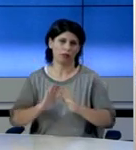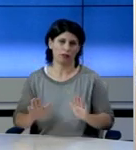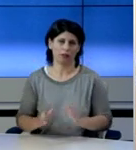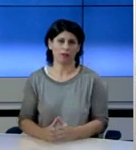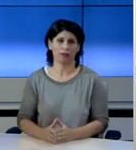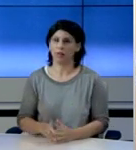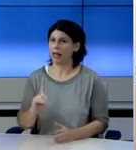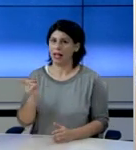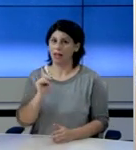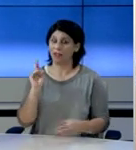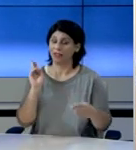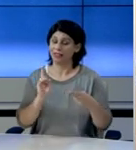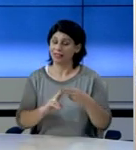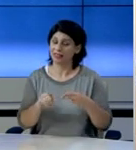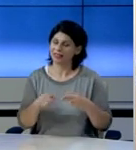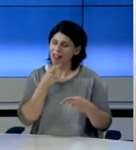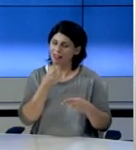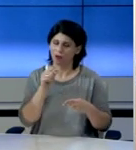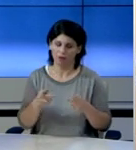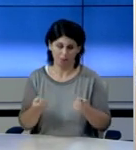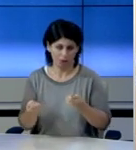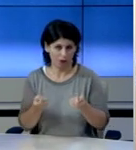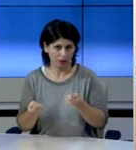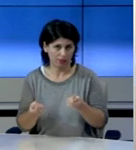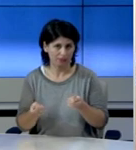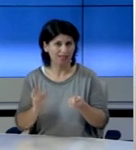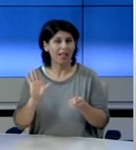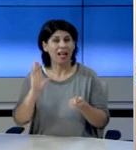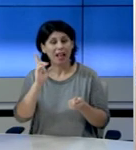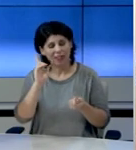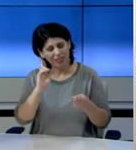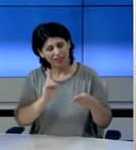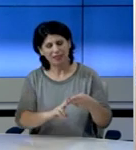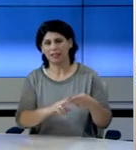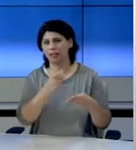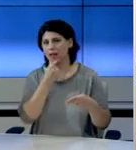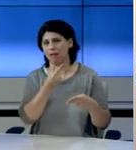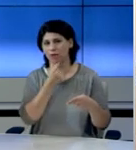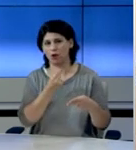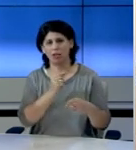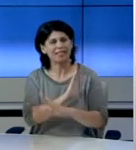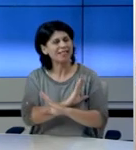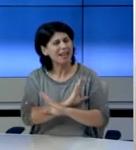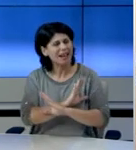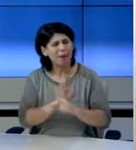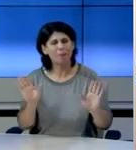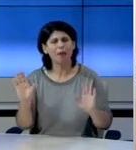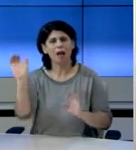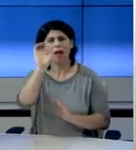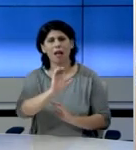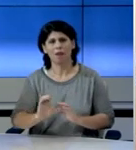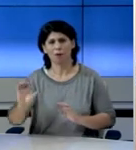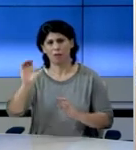Και δεν τη συναντά κανείς εύκολα, τέτοιου είδους μεθοδεύσεις δεν τη συναντά κανείς εύκολα σε καμία ευρωπαϊκή χώρα.